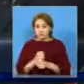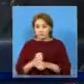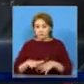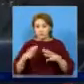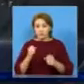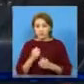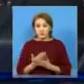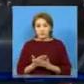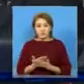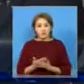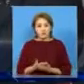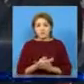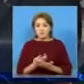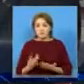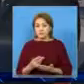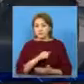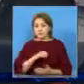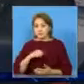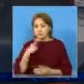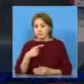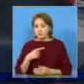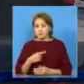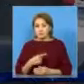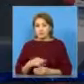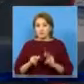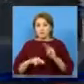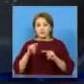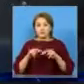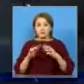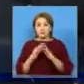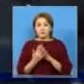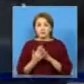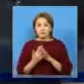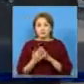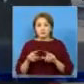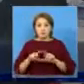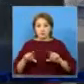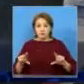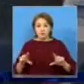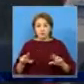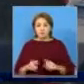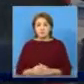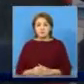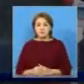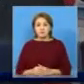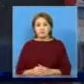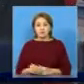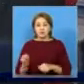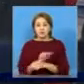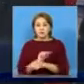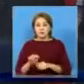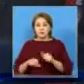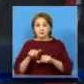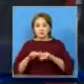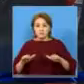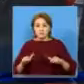большое дело. Конечно. Так что, смотрите, вы сами говорите, и построили сельские, это административное здание сельского округа, и отремонтировали детский